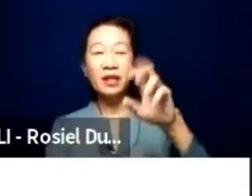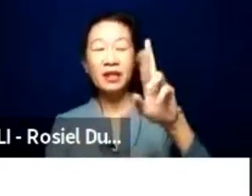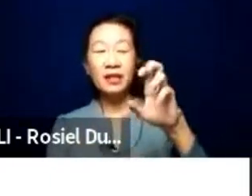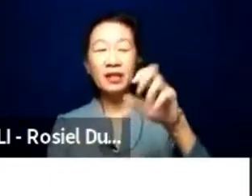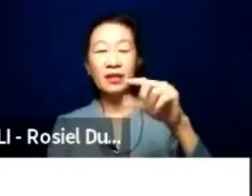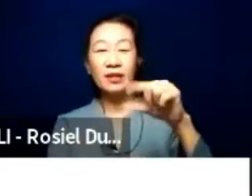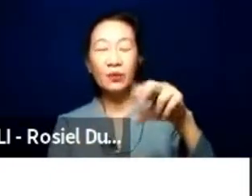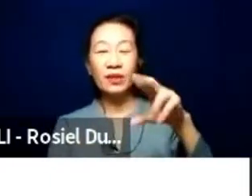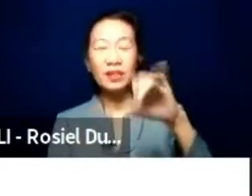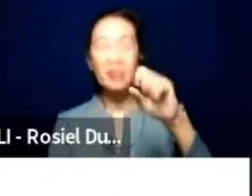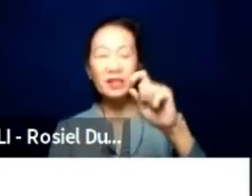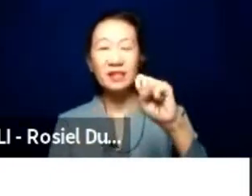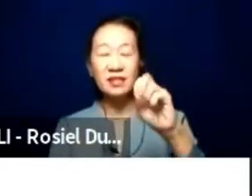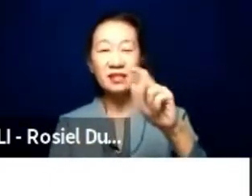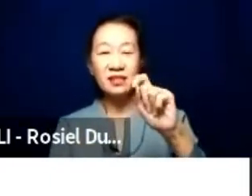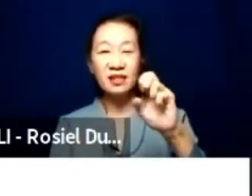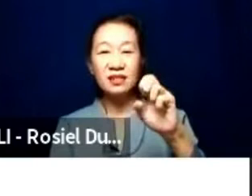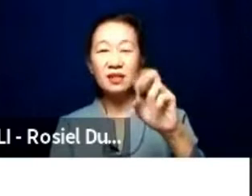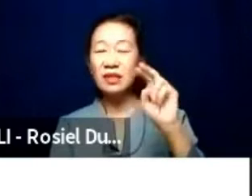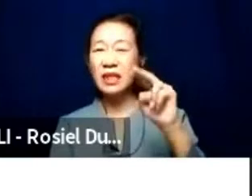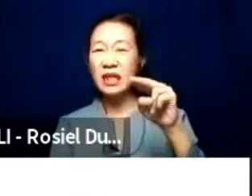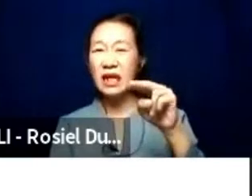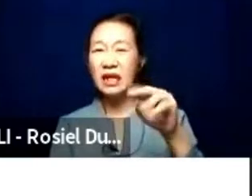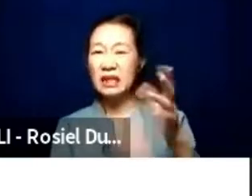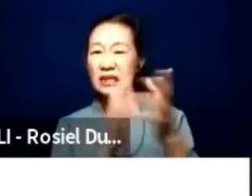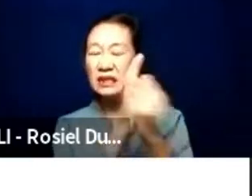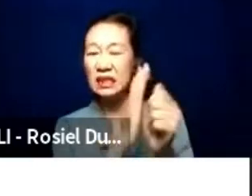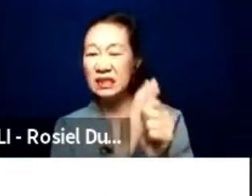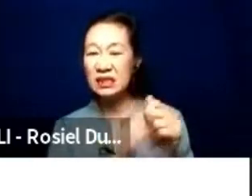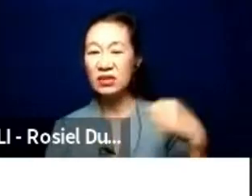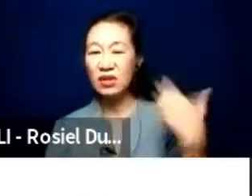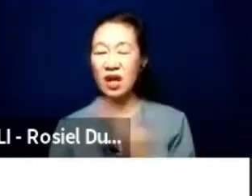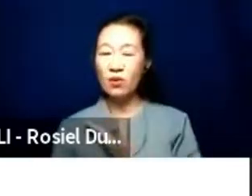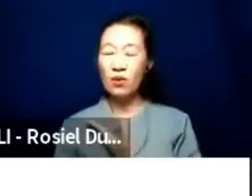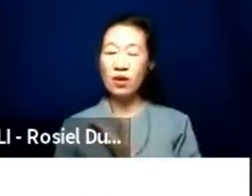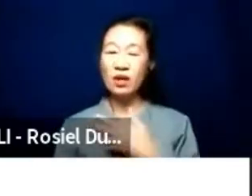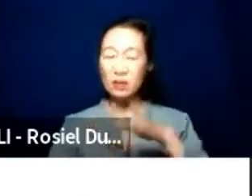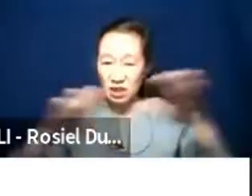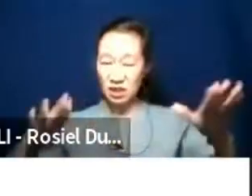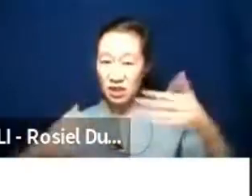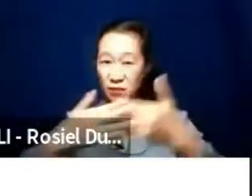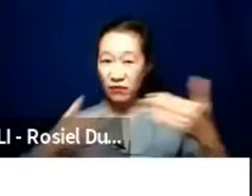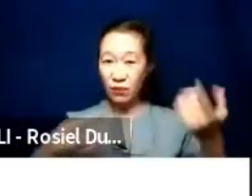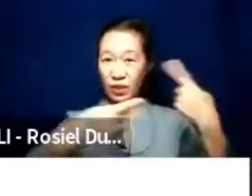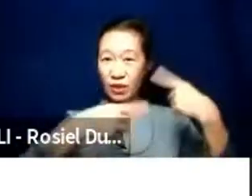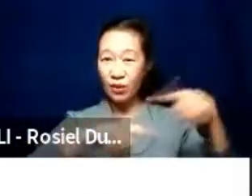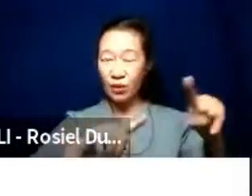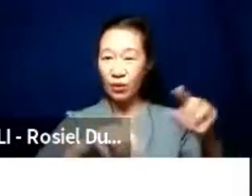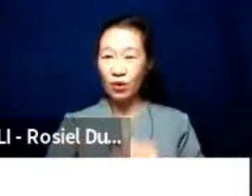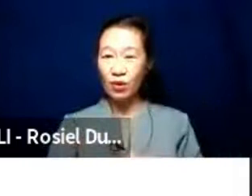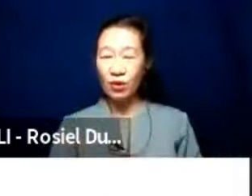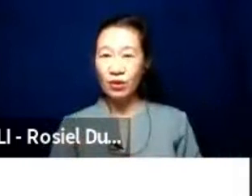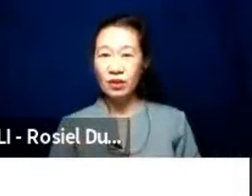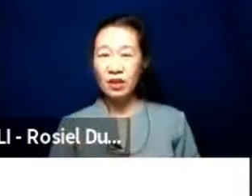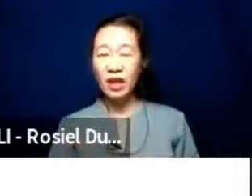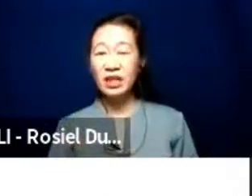mga kailangan na skills ng ating mga anak bago tayo pumunta sa vocational skills. So ano